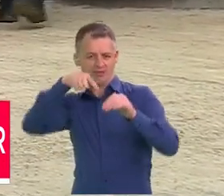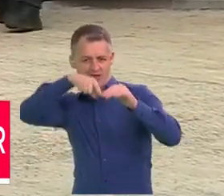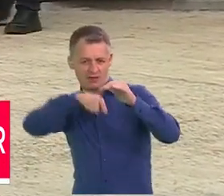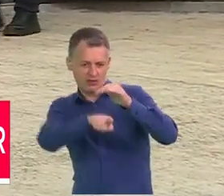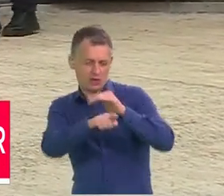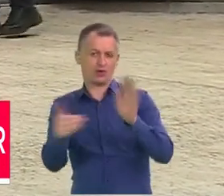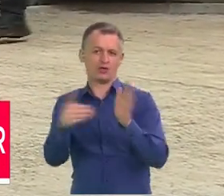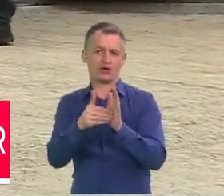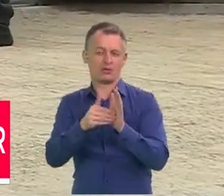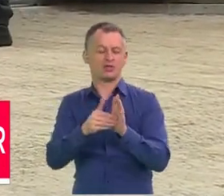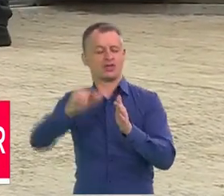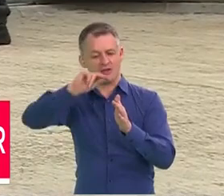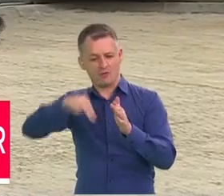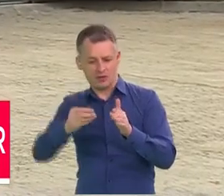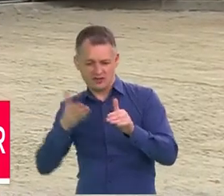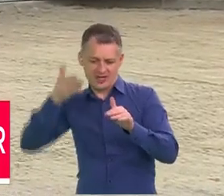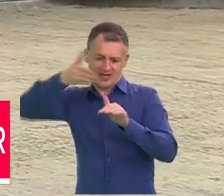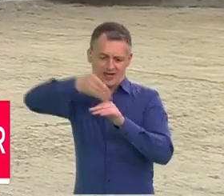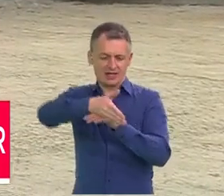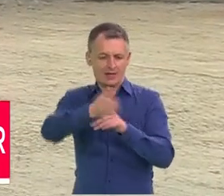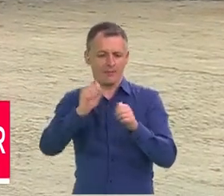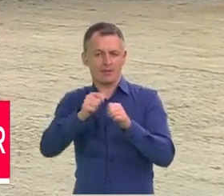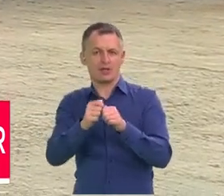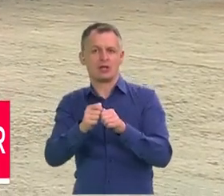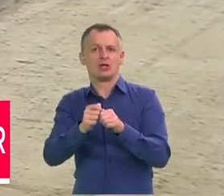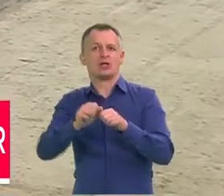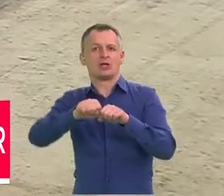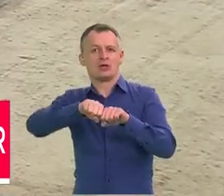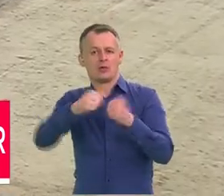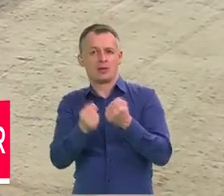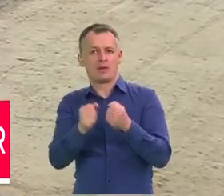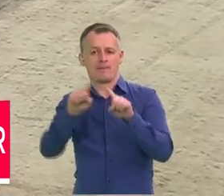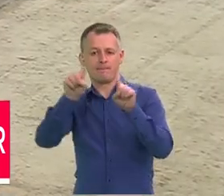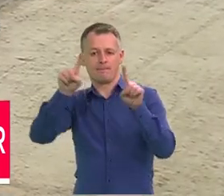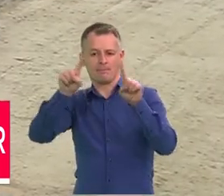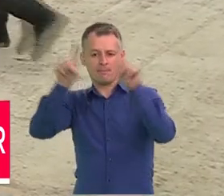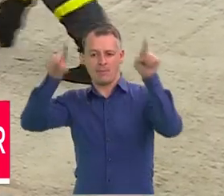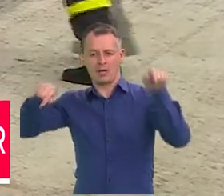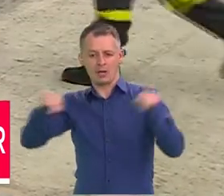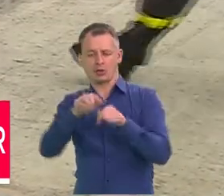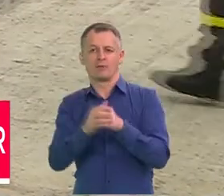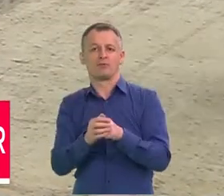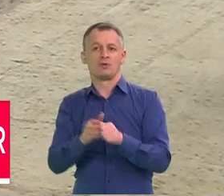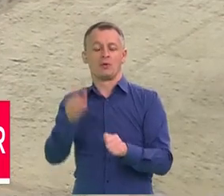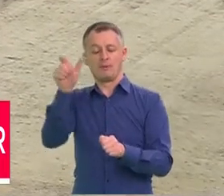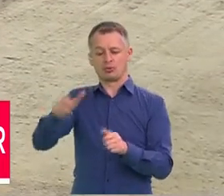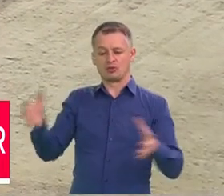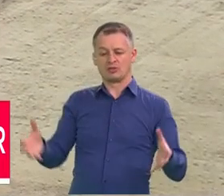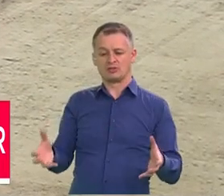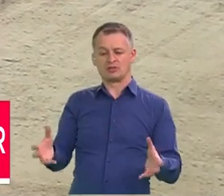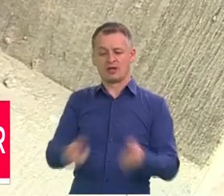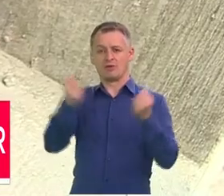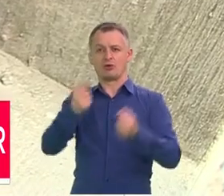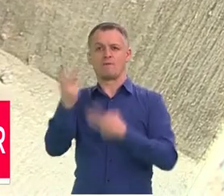faciliteze accesul acesteia prin găurirea peretelui cu o carotă. Pentru a intra în clădirea afectată, salvatorii folosesc piloni